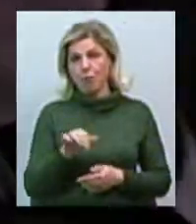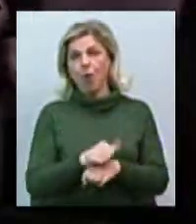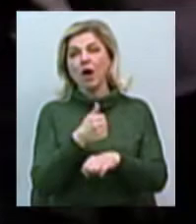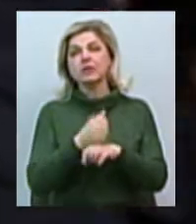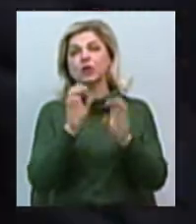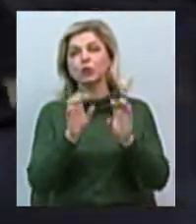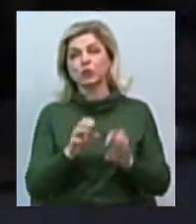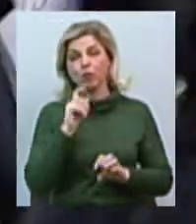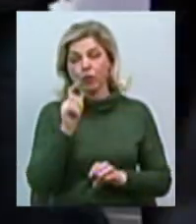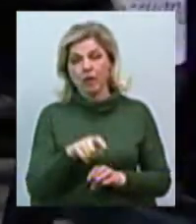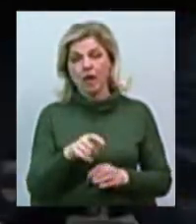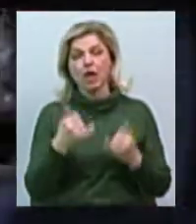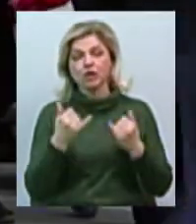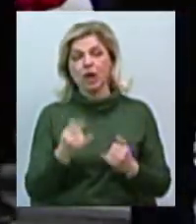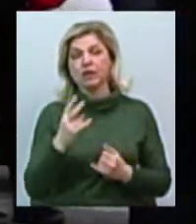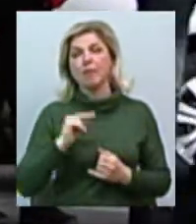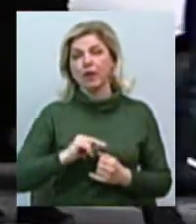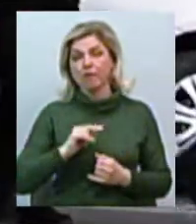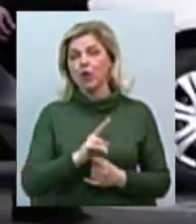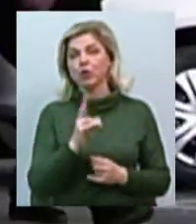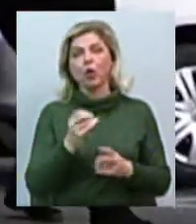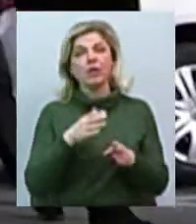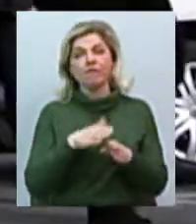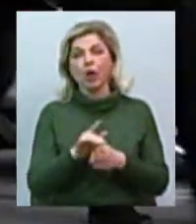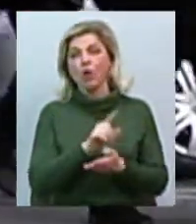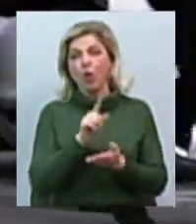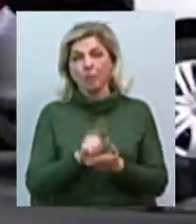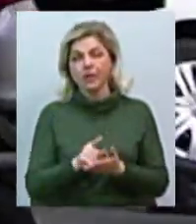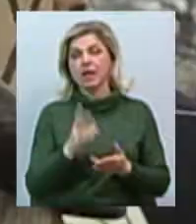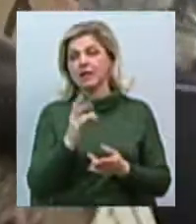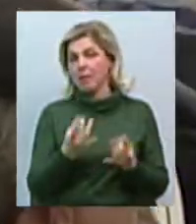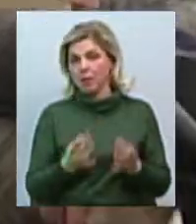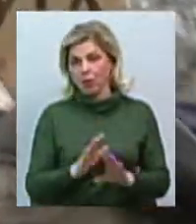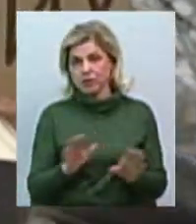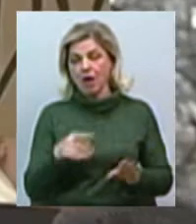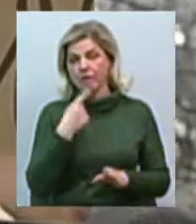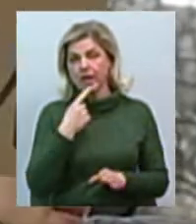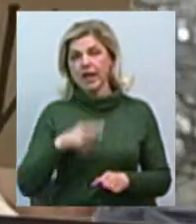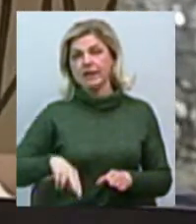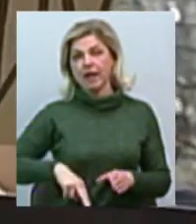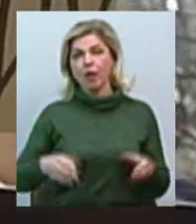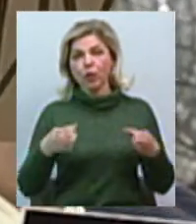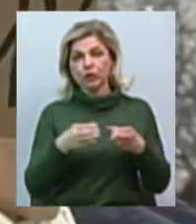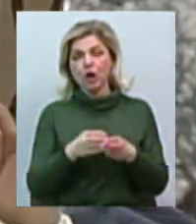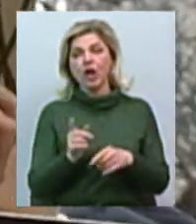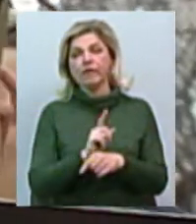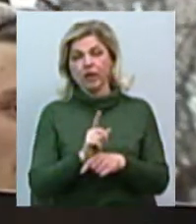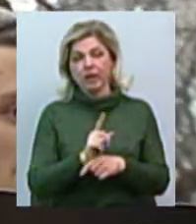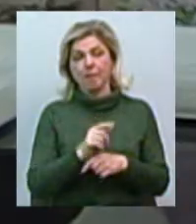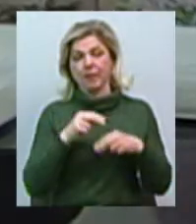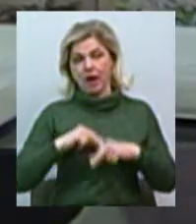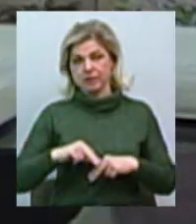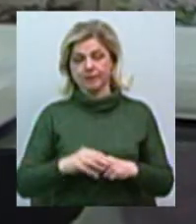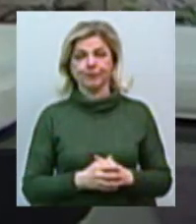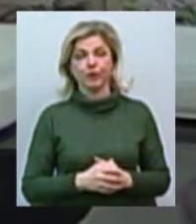України? Зараз звільнити працівника, який не справляється з обов'язками, непросто, розповідає гендиректор директорату норм та стандартів гідної праці Юрій Кузовий.